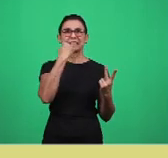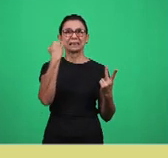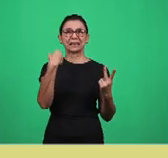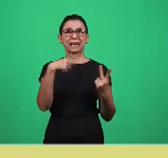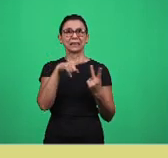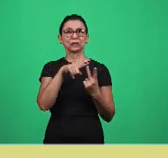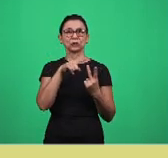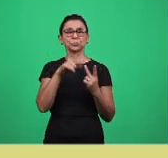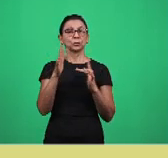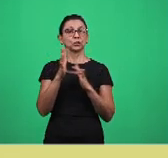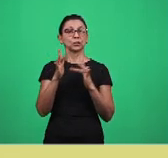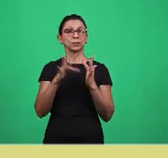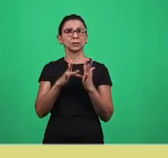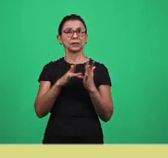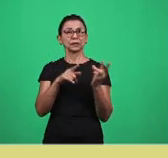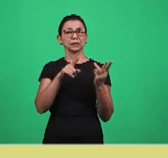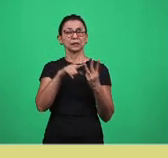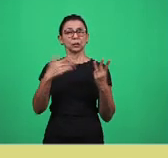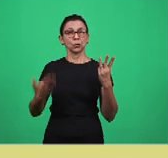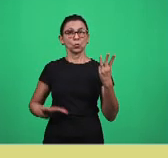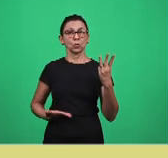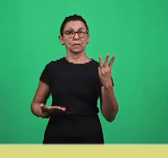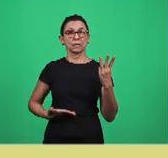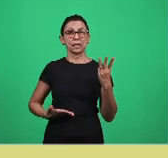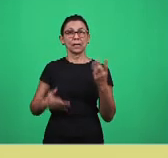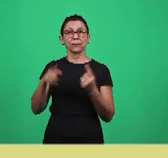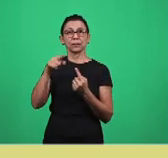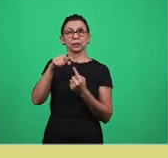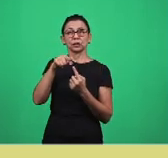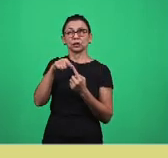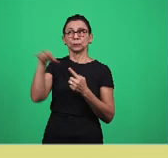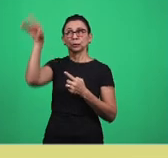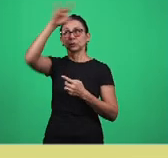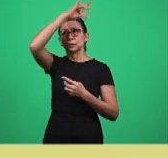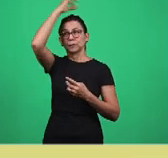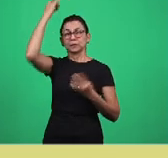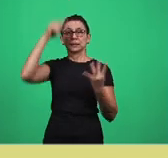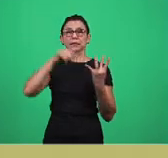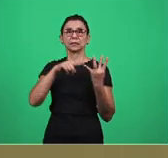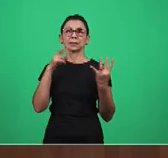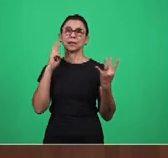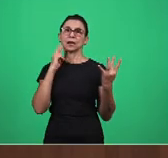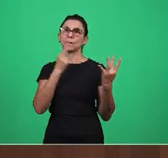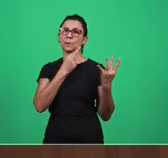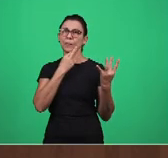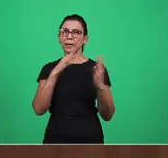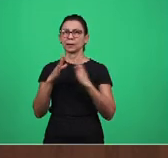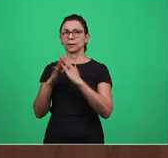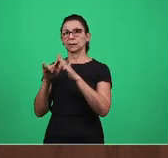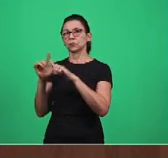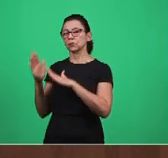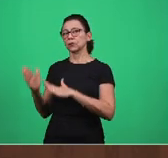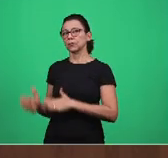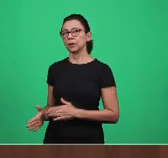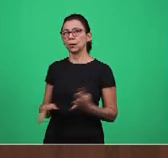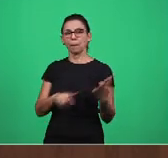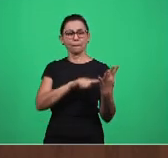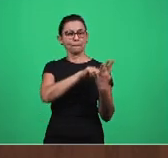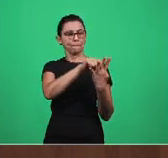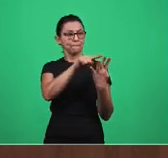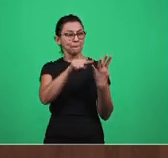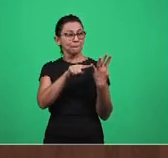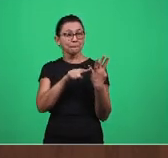Eliezer représente le Saint-Esprit de Dieu et Rebecca, l'Église fidèle. Et nous comprenons que